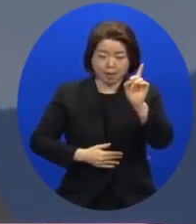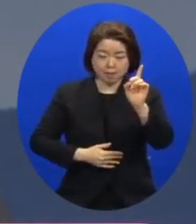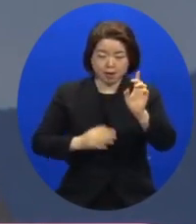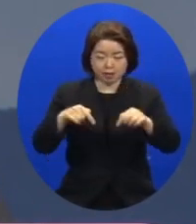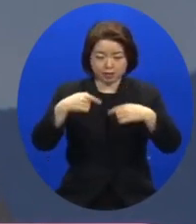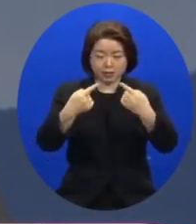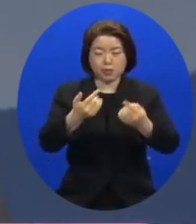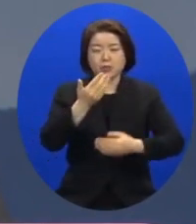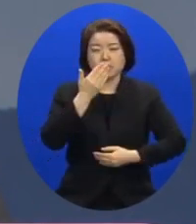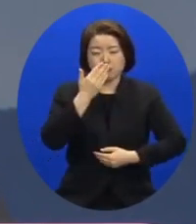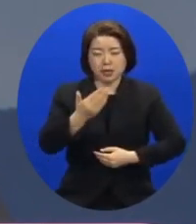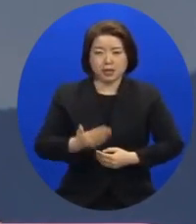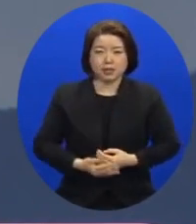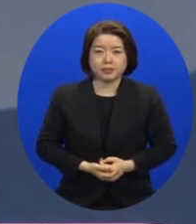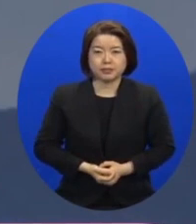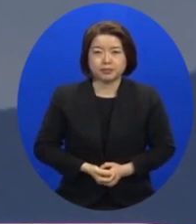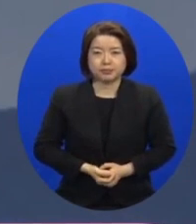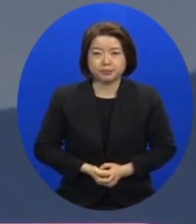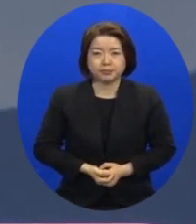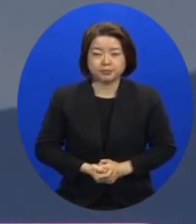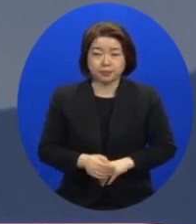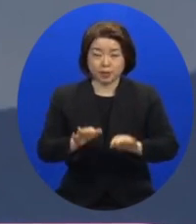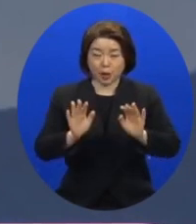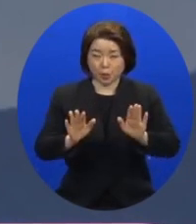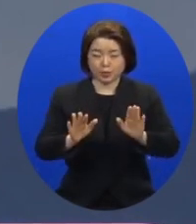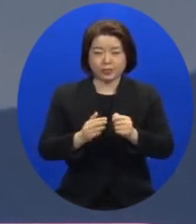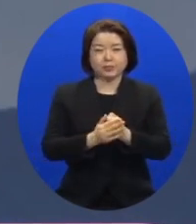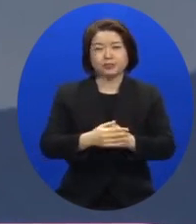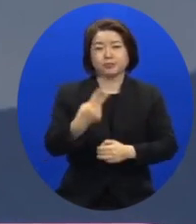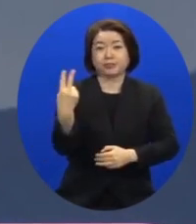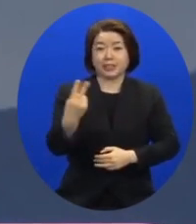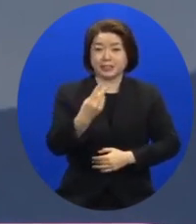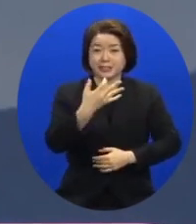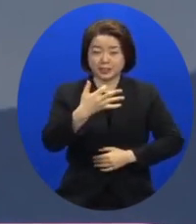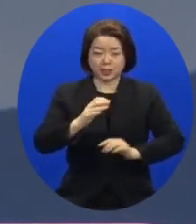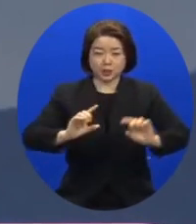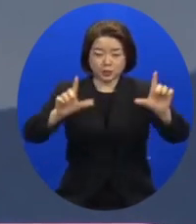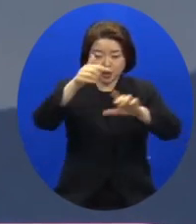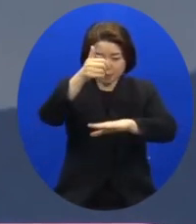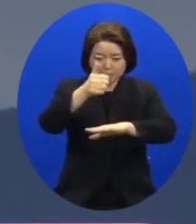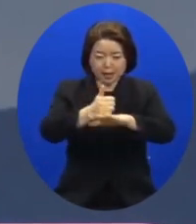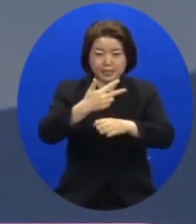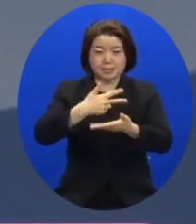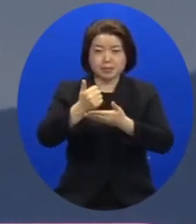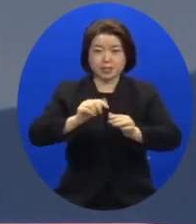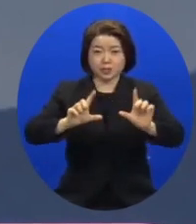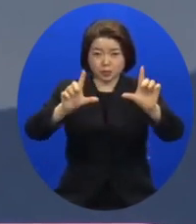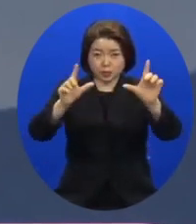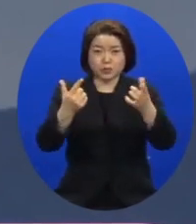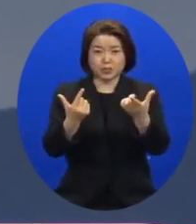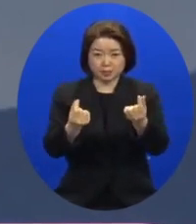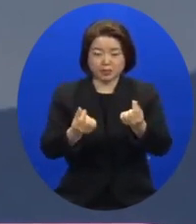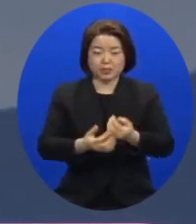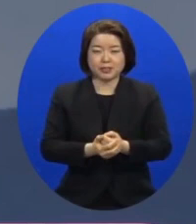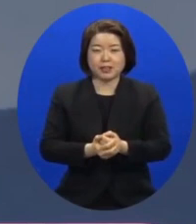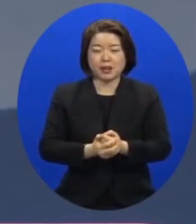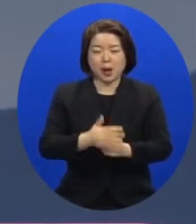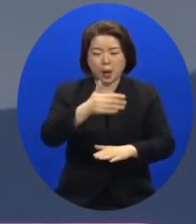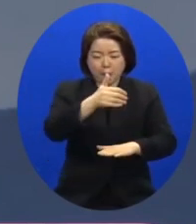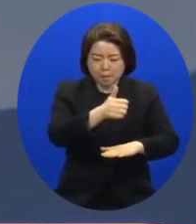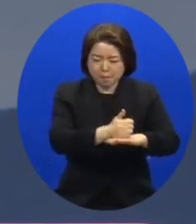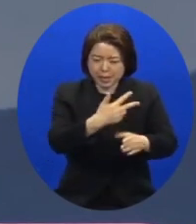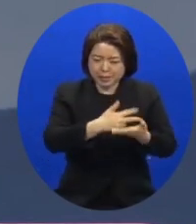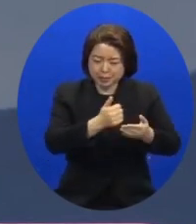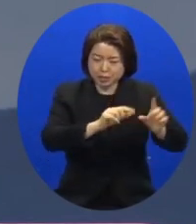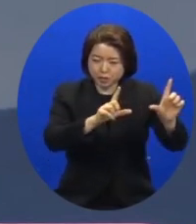되겠습니다 자 오늘은 2019년 마지막 주일입니다 i 마지막 주일은 평소